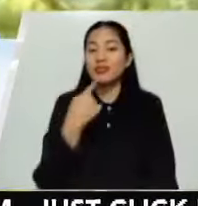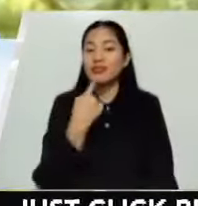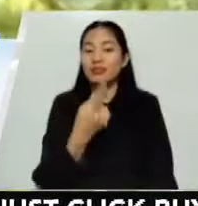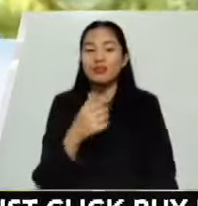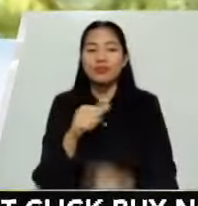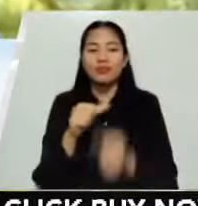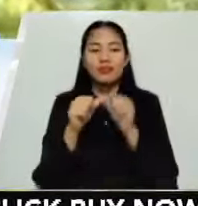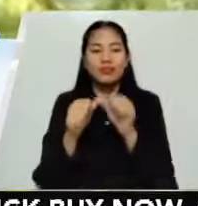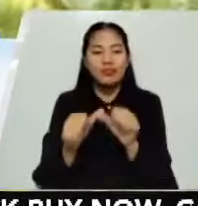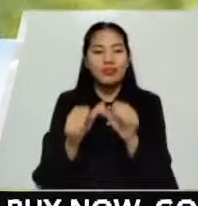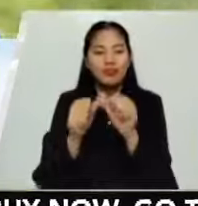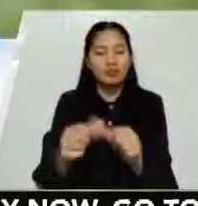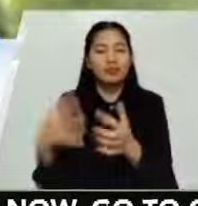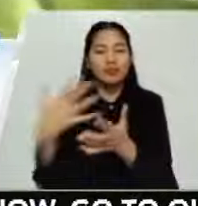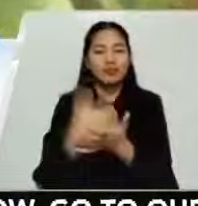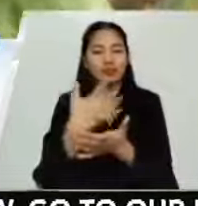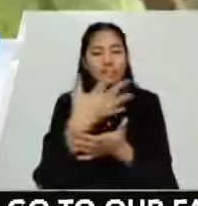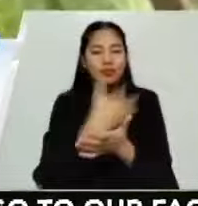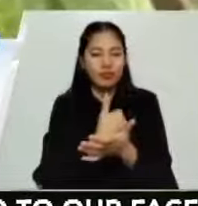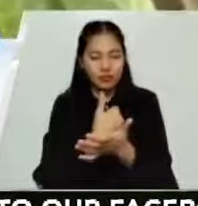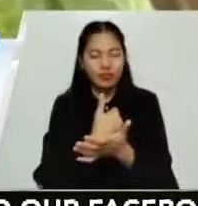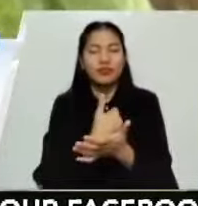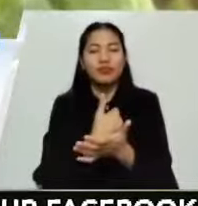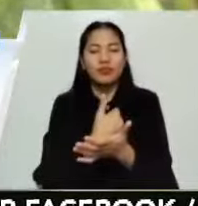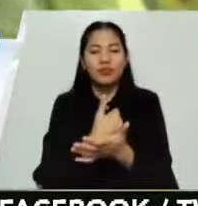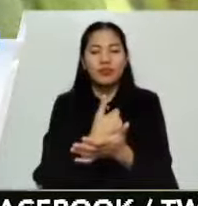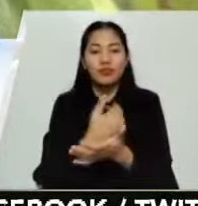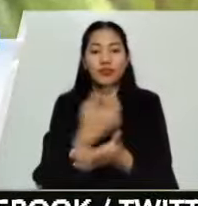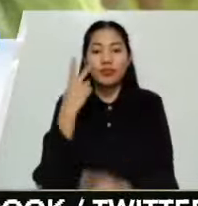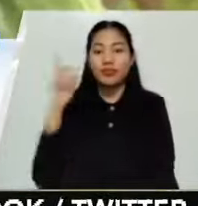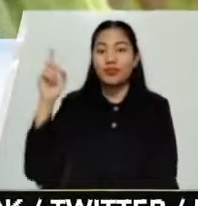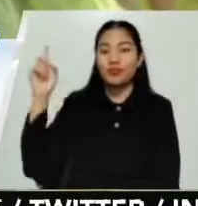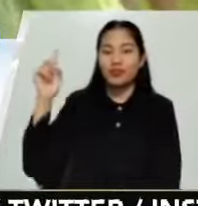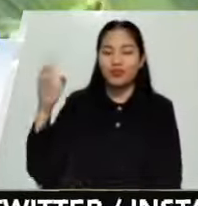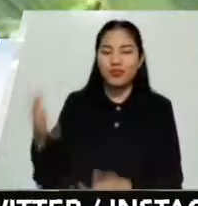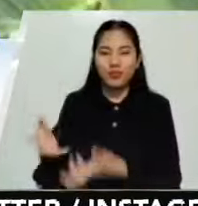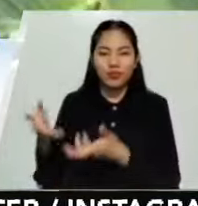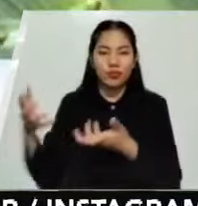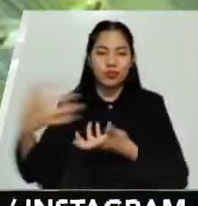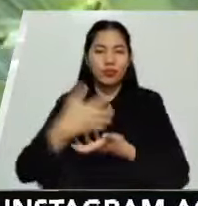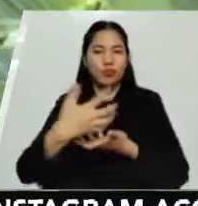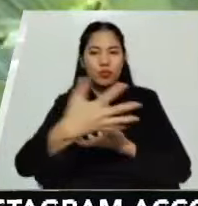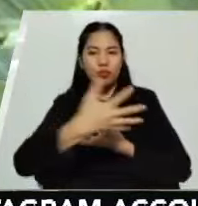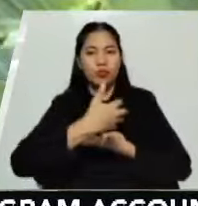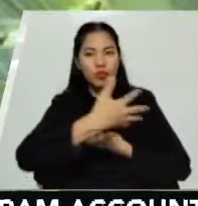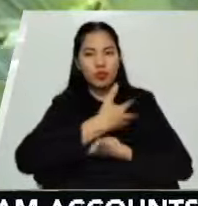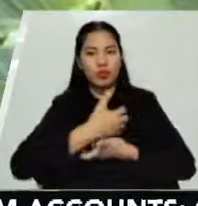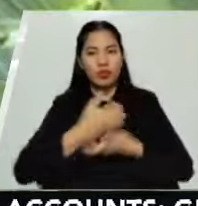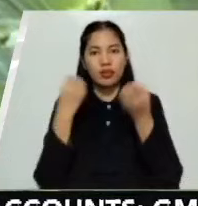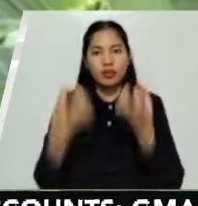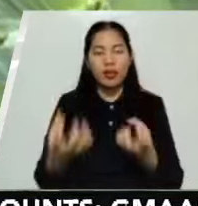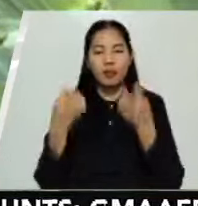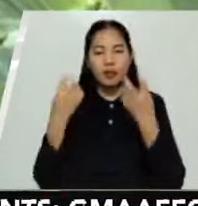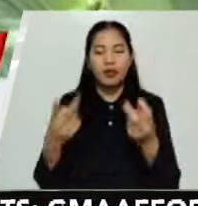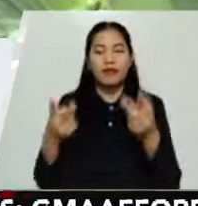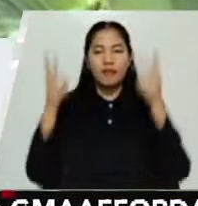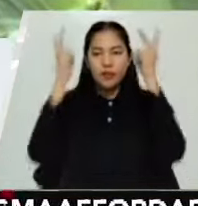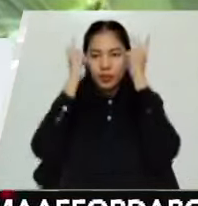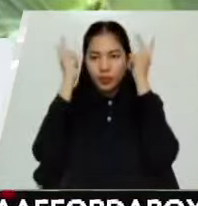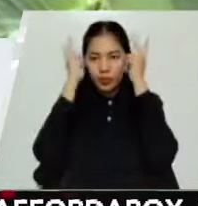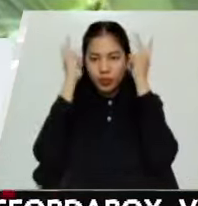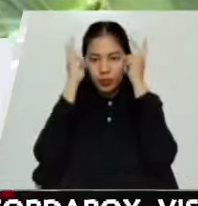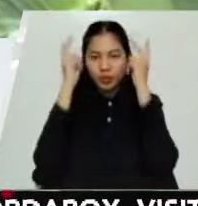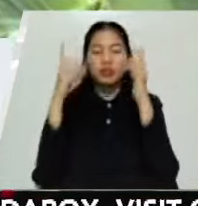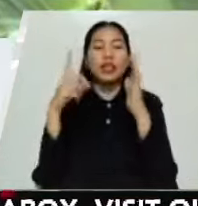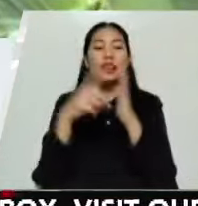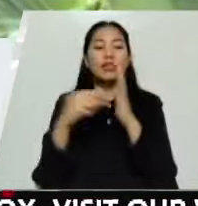magsasaka kaya kung mapapansin is Sandamakmak ngayon ang supply ng Highland vegetable sa lat red vegetable and Trading post